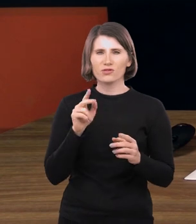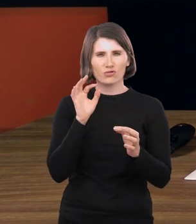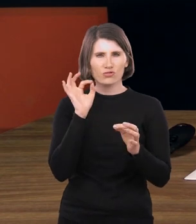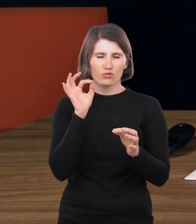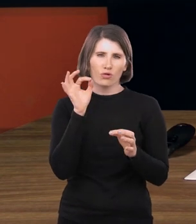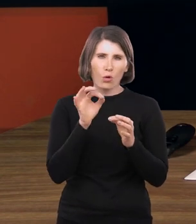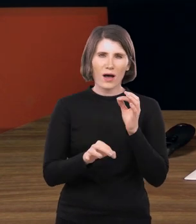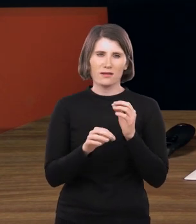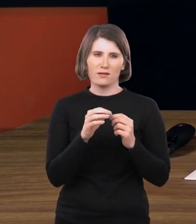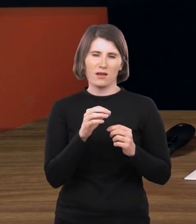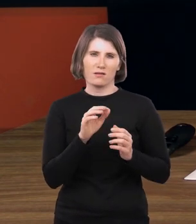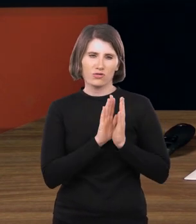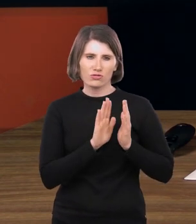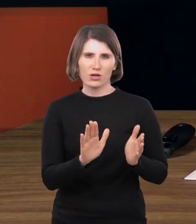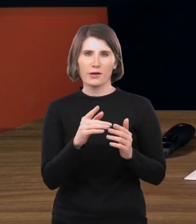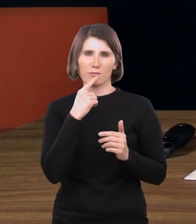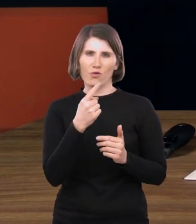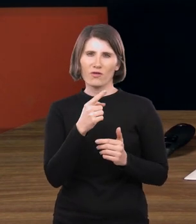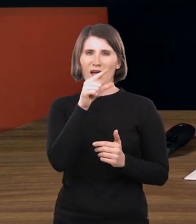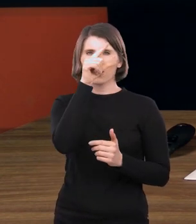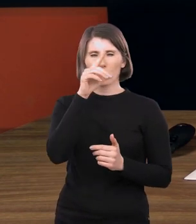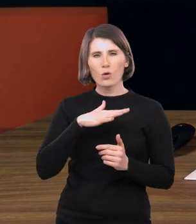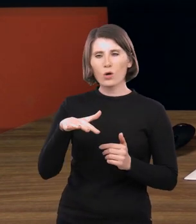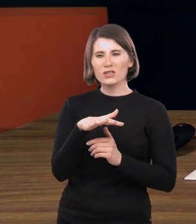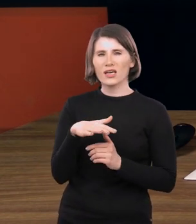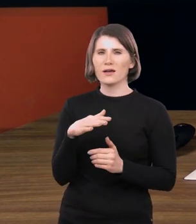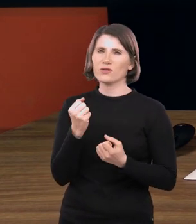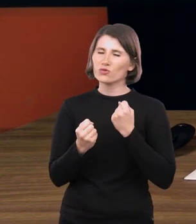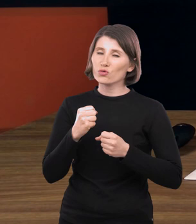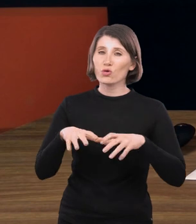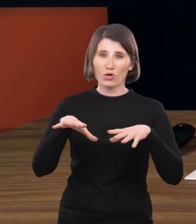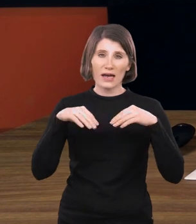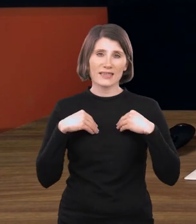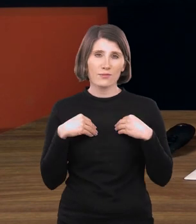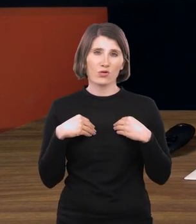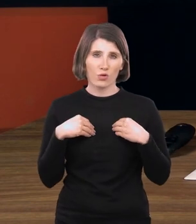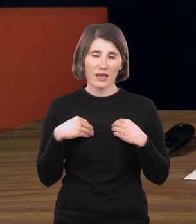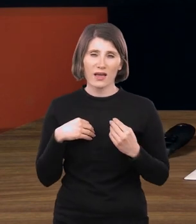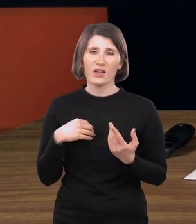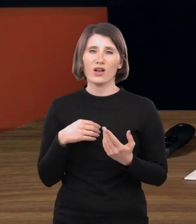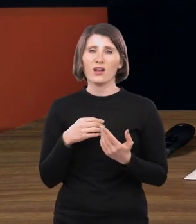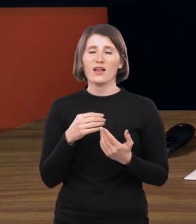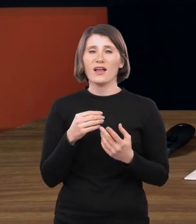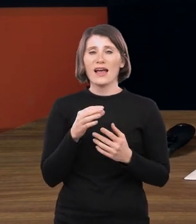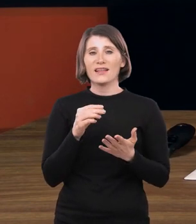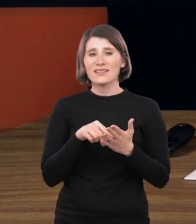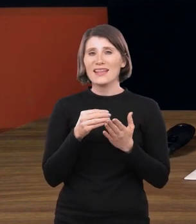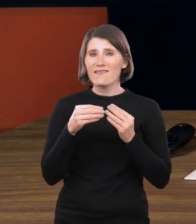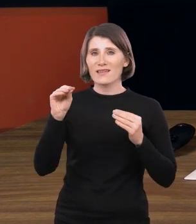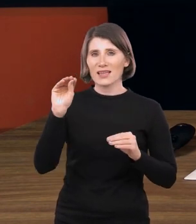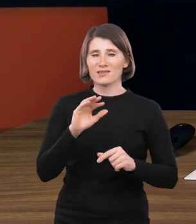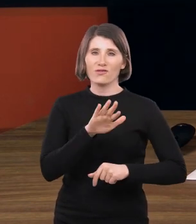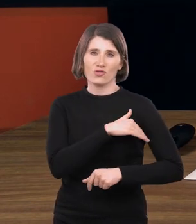bardzo trudna w akceptowaniu przez otoczenie, zwłaszcza na etapie właśnie szkoły przez